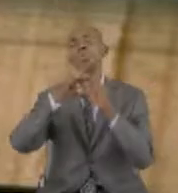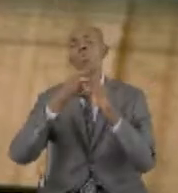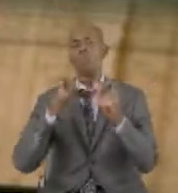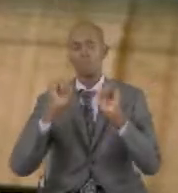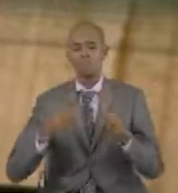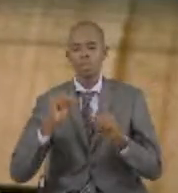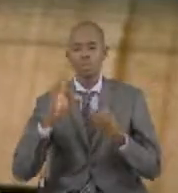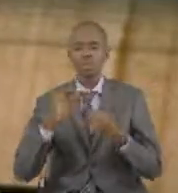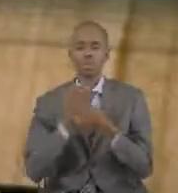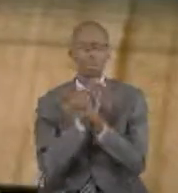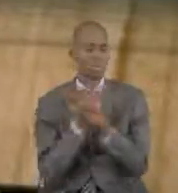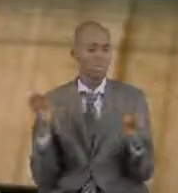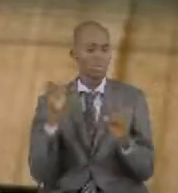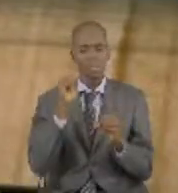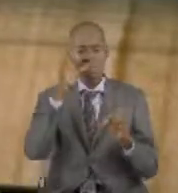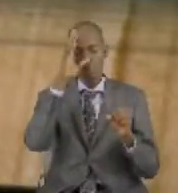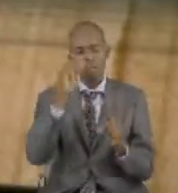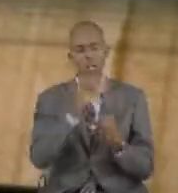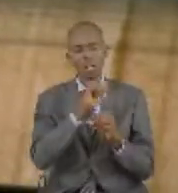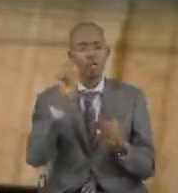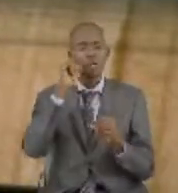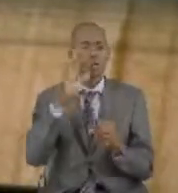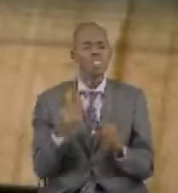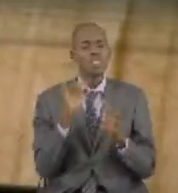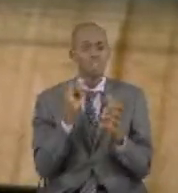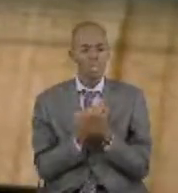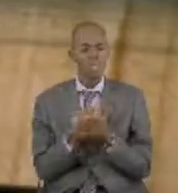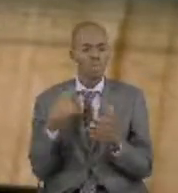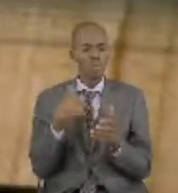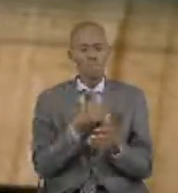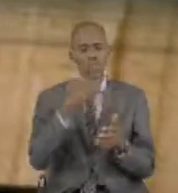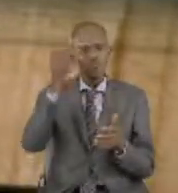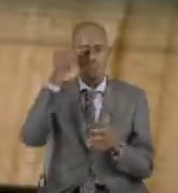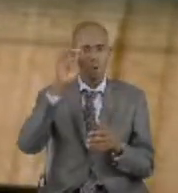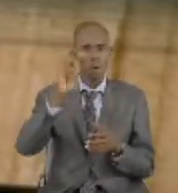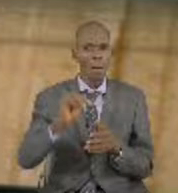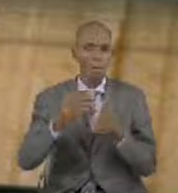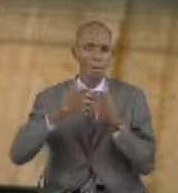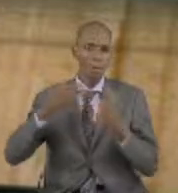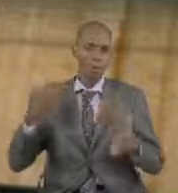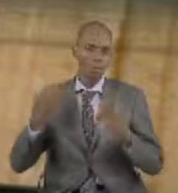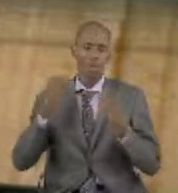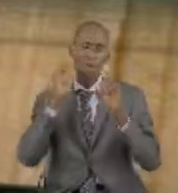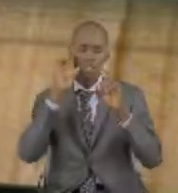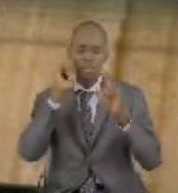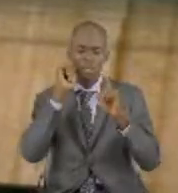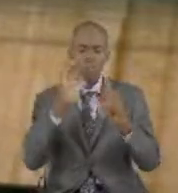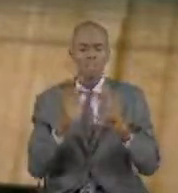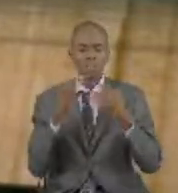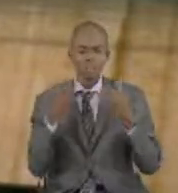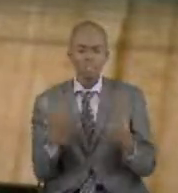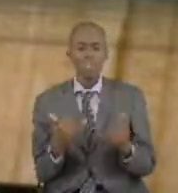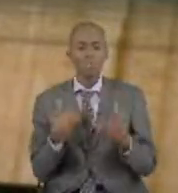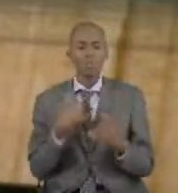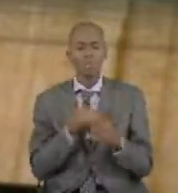pourrons aussi dire, si Dieu peut aussi sauver un homme, nous le connaissons auparavant, on la connaissait